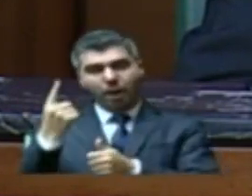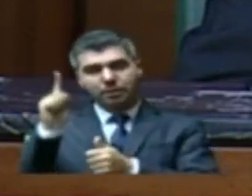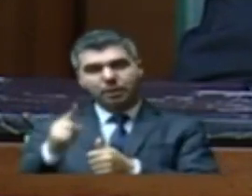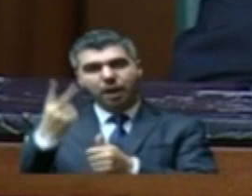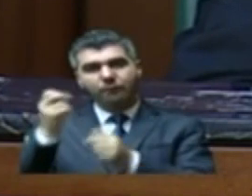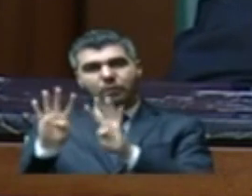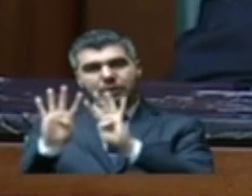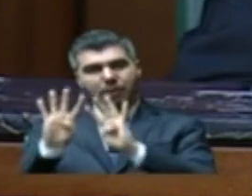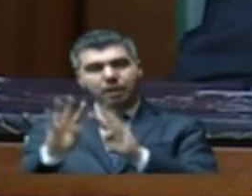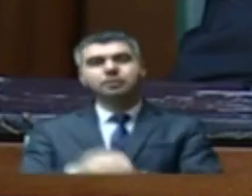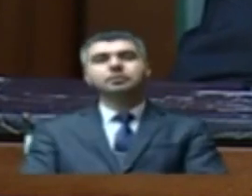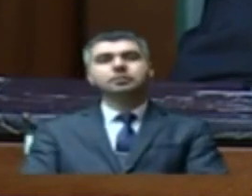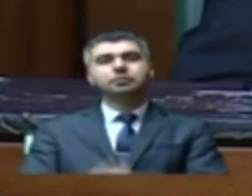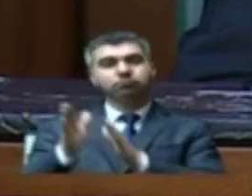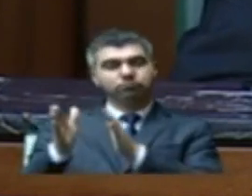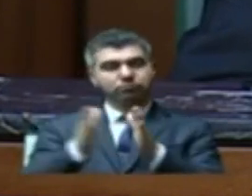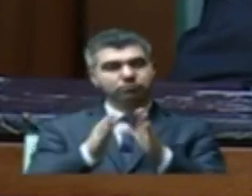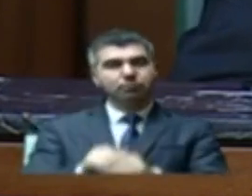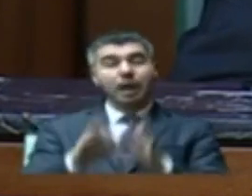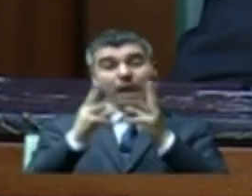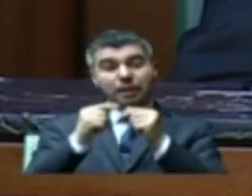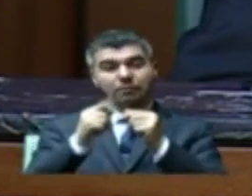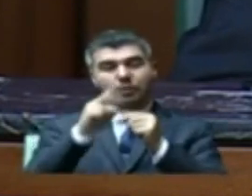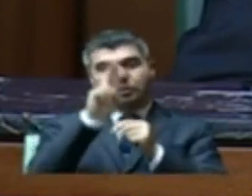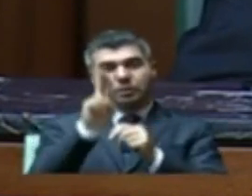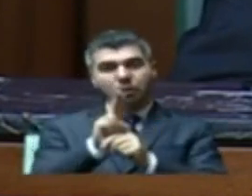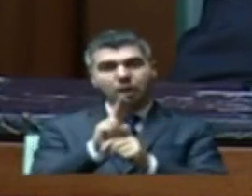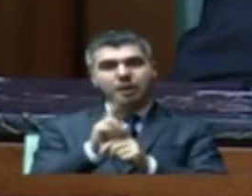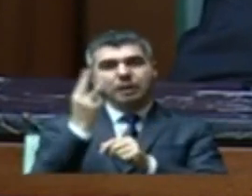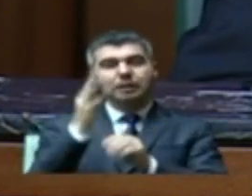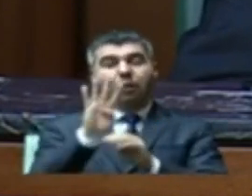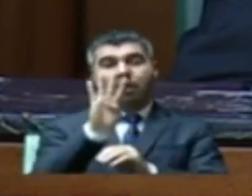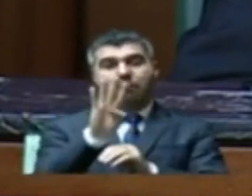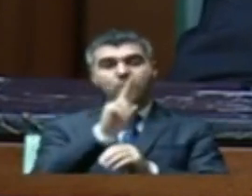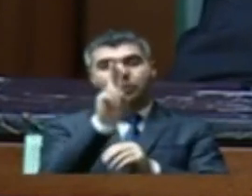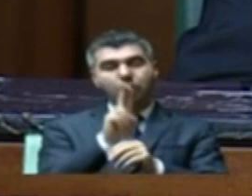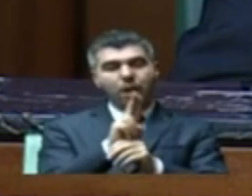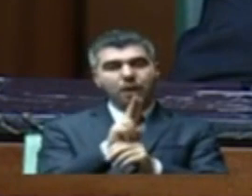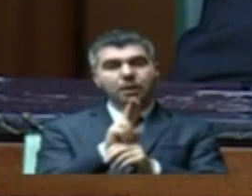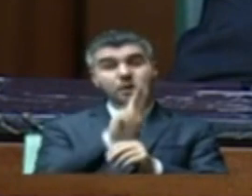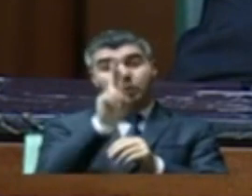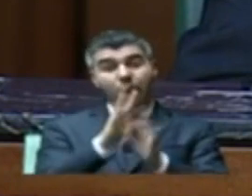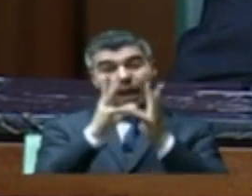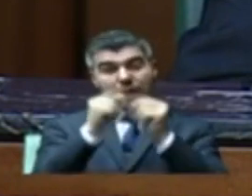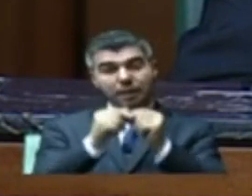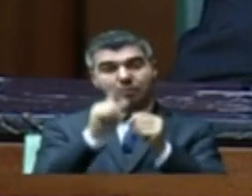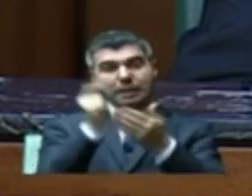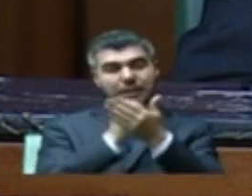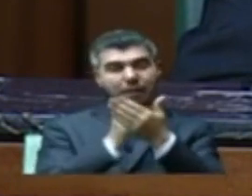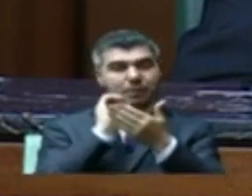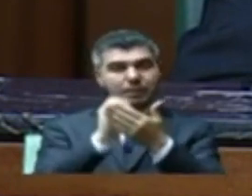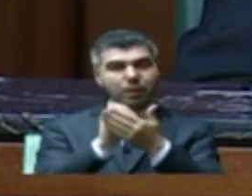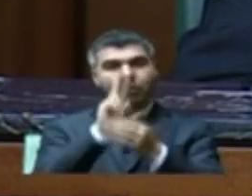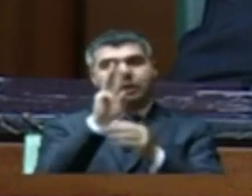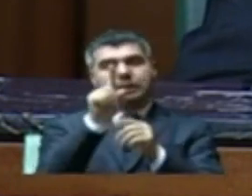16 يناير 2018، فهي كالتالي: عدد الأسئلة الشفهية 43 سؤالاً، عدد الأسئلة الكتابية